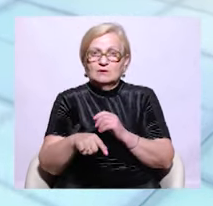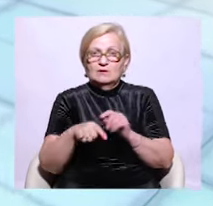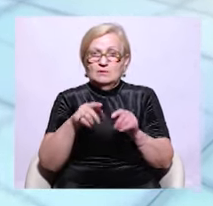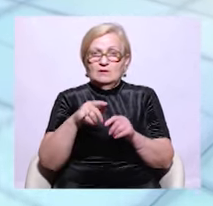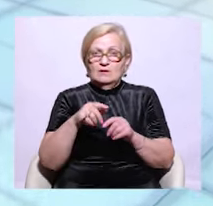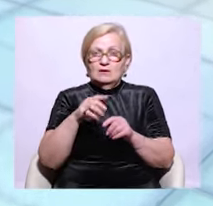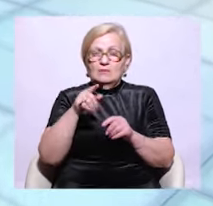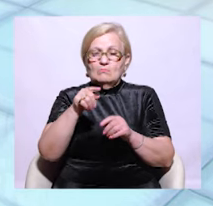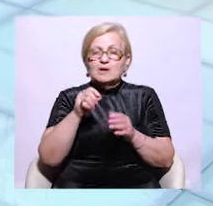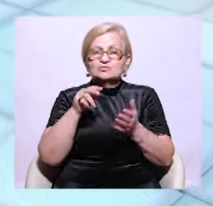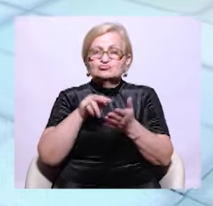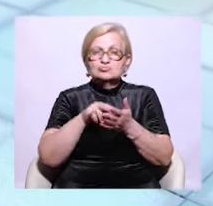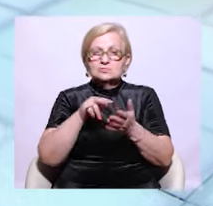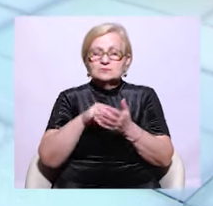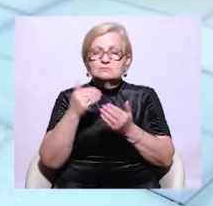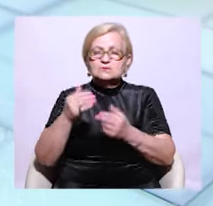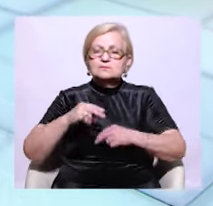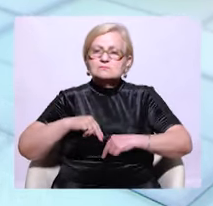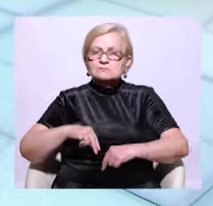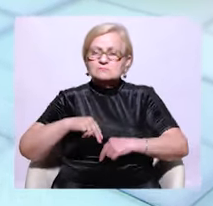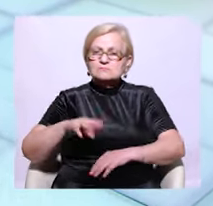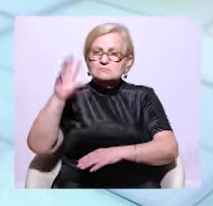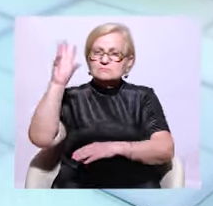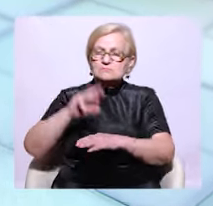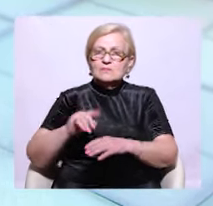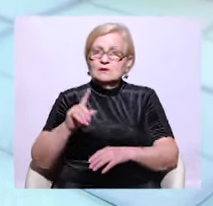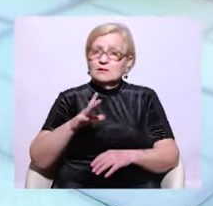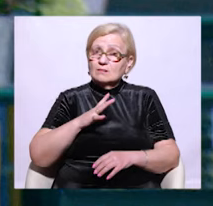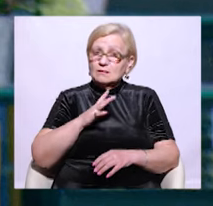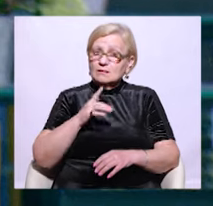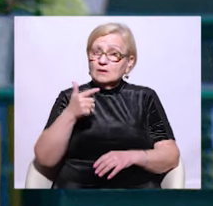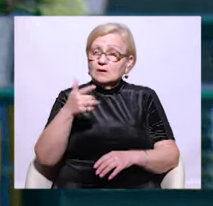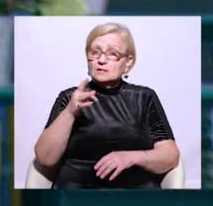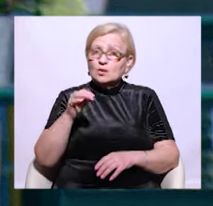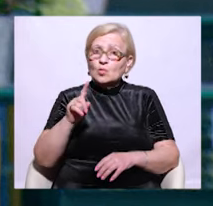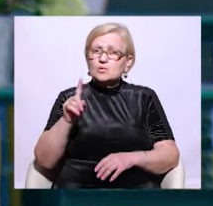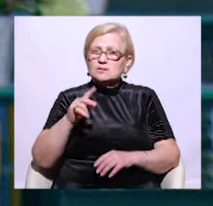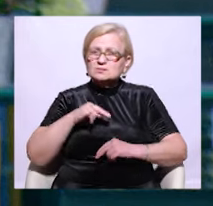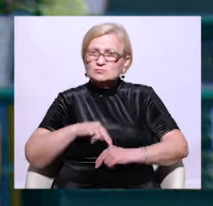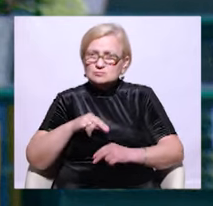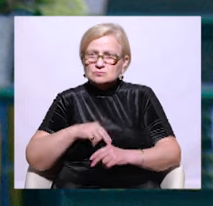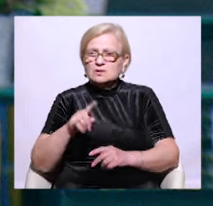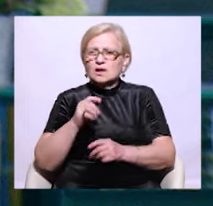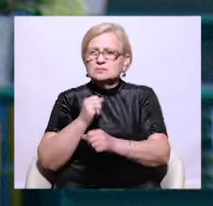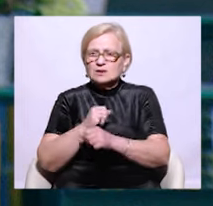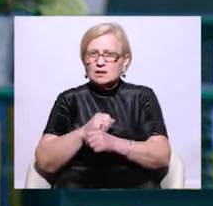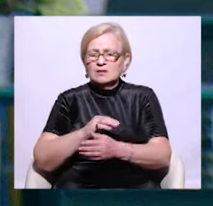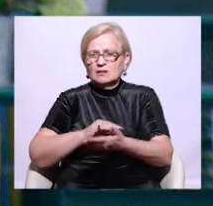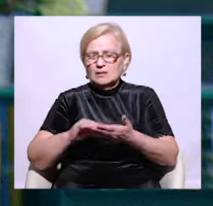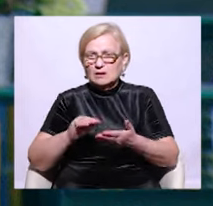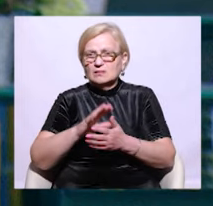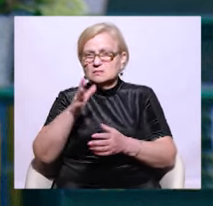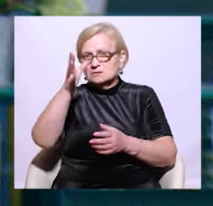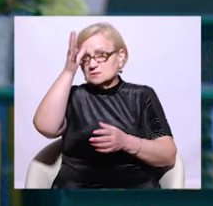მან შეაფასა ღვაწლი გრიგოლისა და აღწერა ეს ღვაწლი. ძალიან